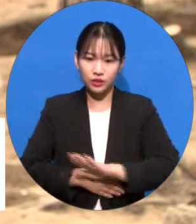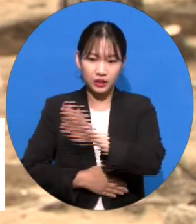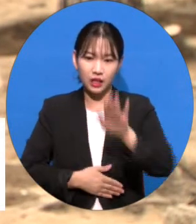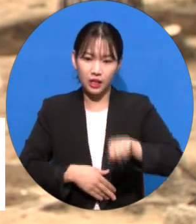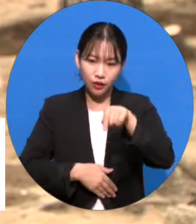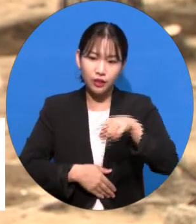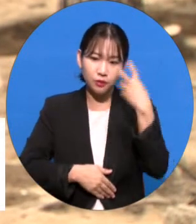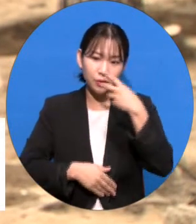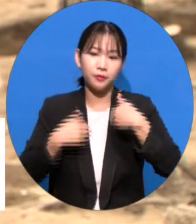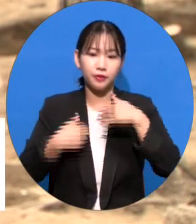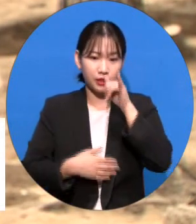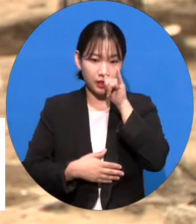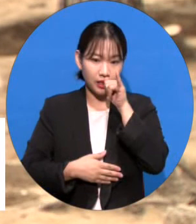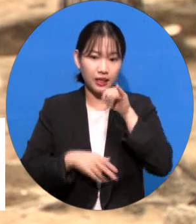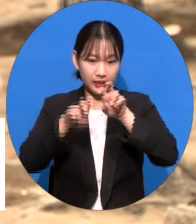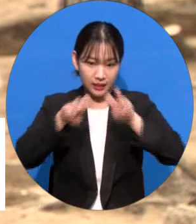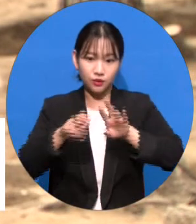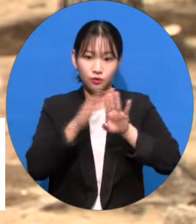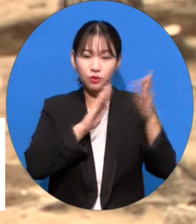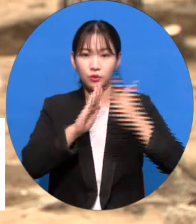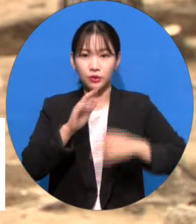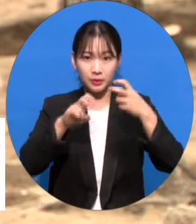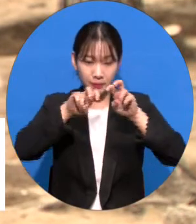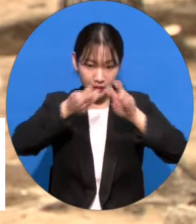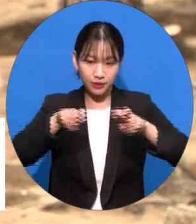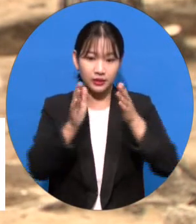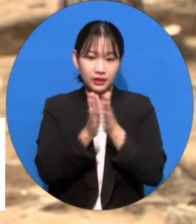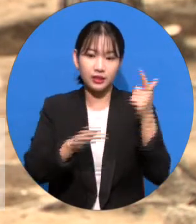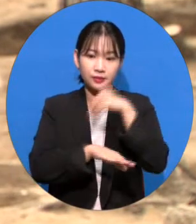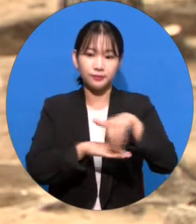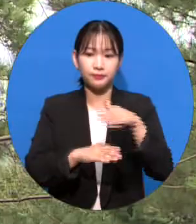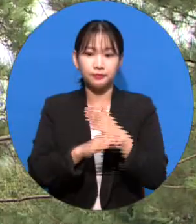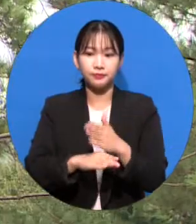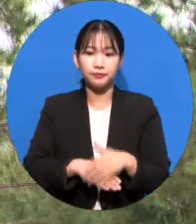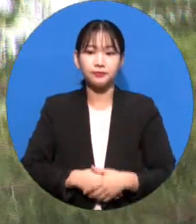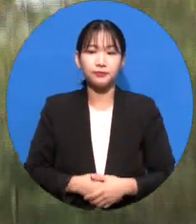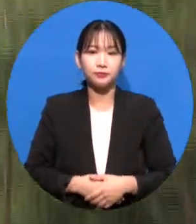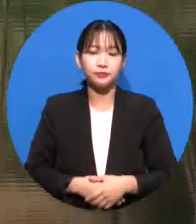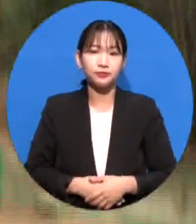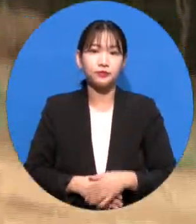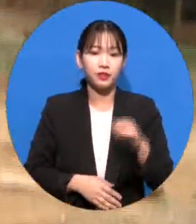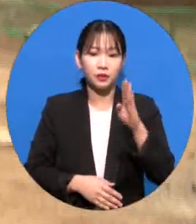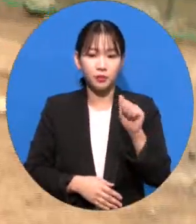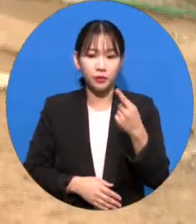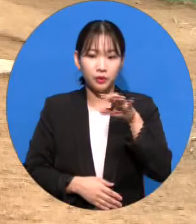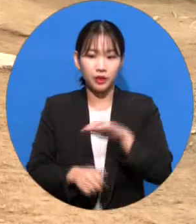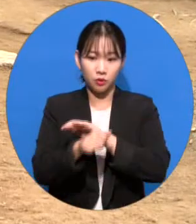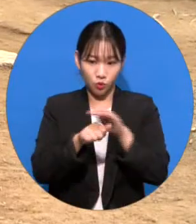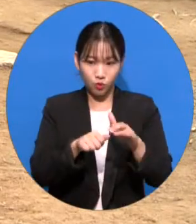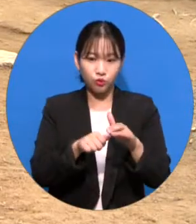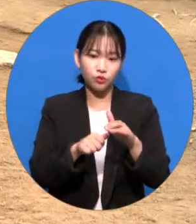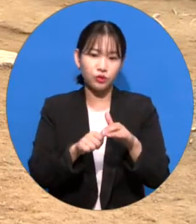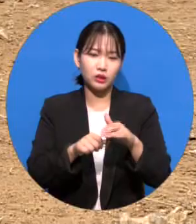해볼 필요가 있다. 그래서 시구를 후에 아마 본격적으로 발굴이 들어갈 계획으로 하고 있습니다. 그래서 읍허리 고분군은